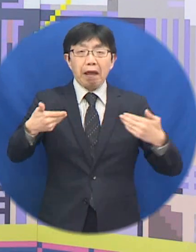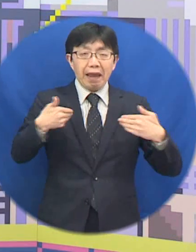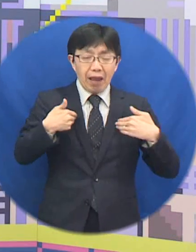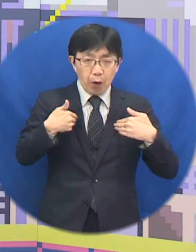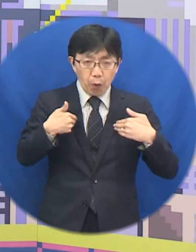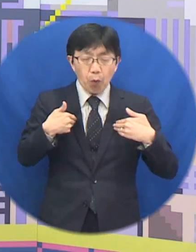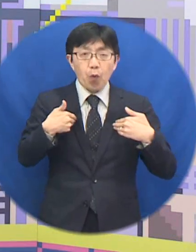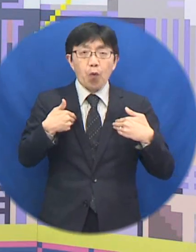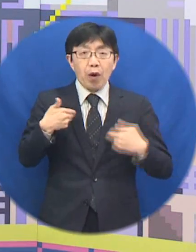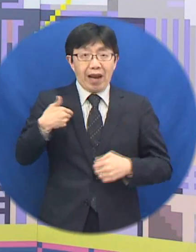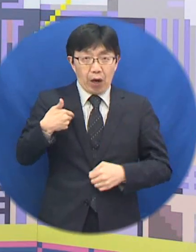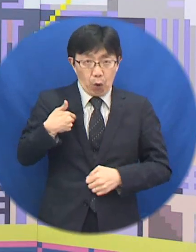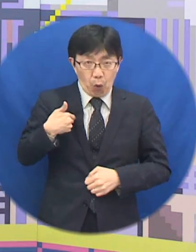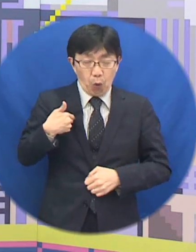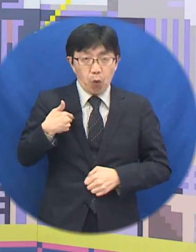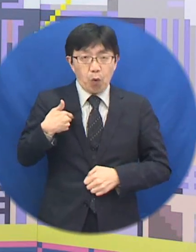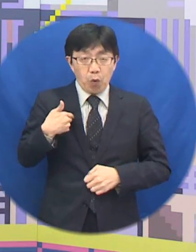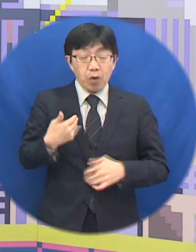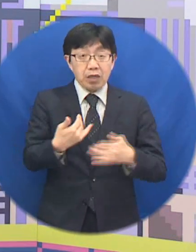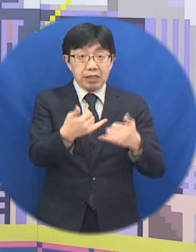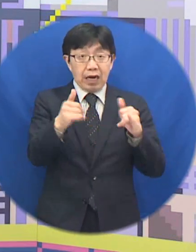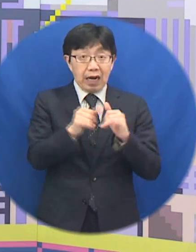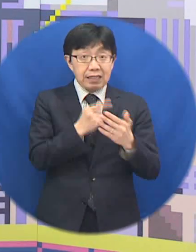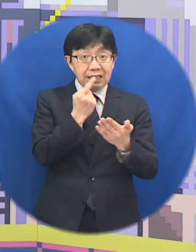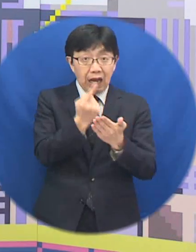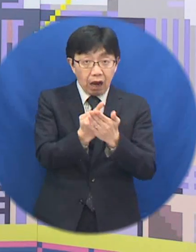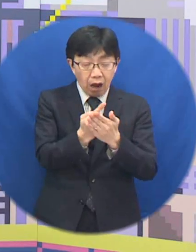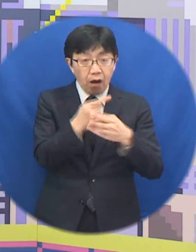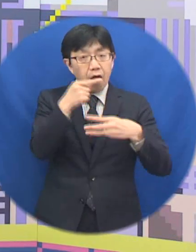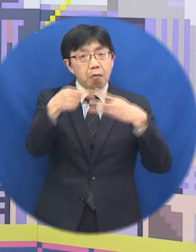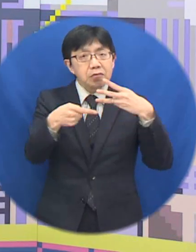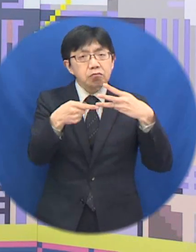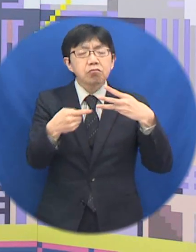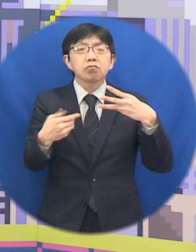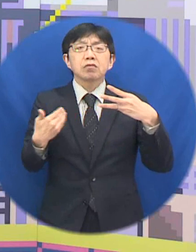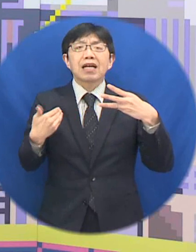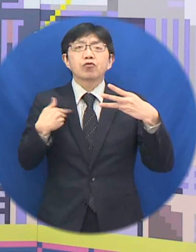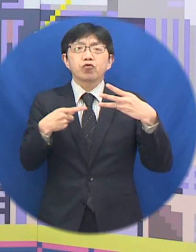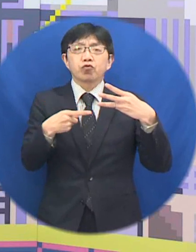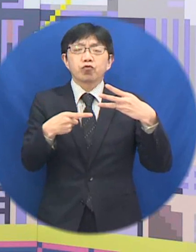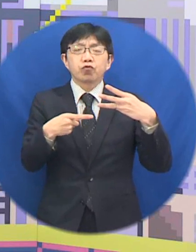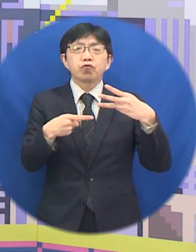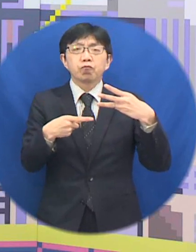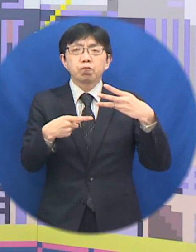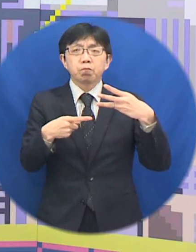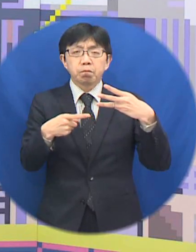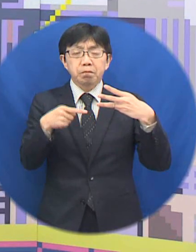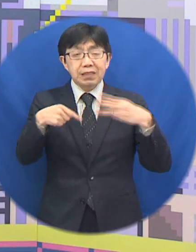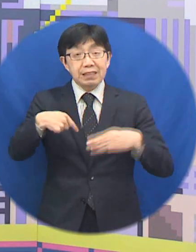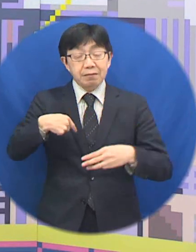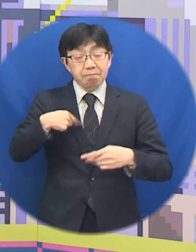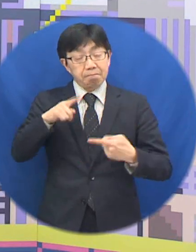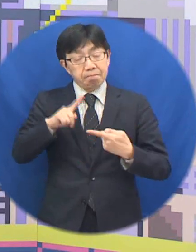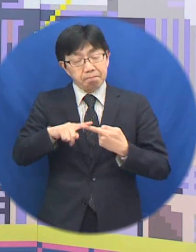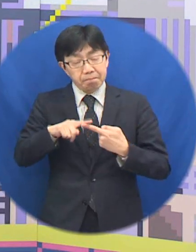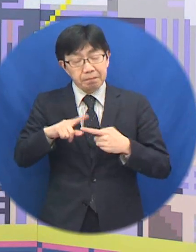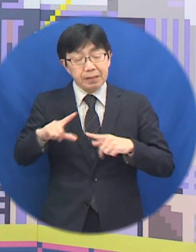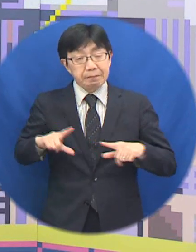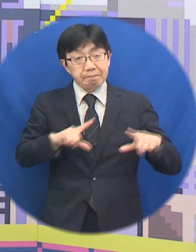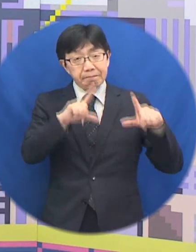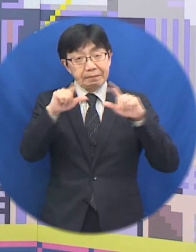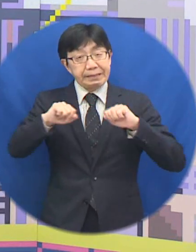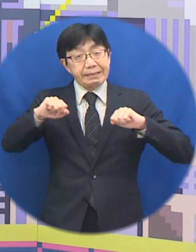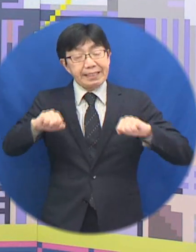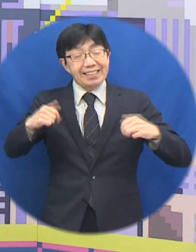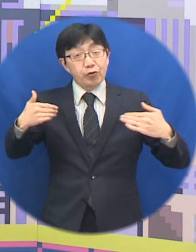社会参加というのが3つの大きな柱になっています。 はい、3つの柱、はい はい、でやはり自分らしく元気に暮らし続けていただく